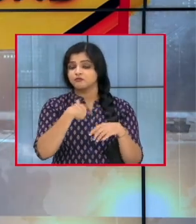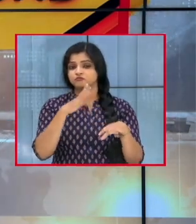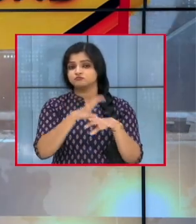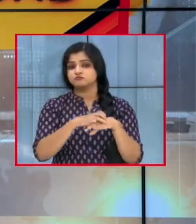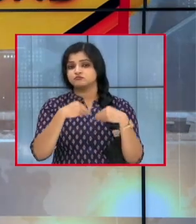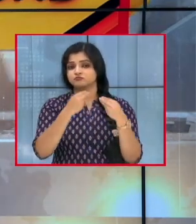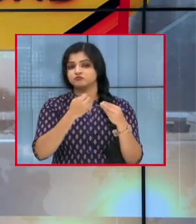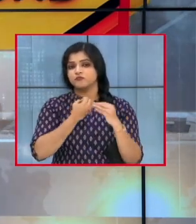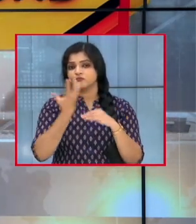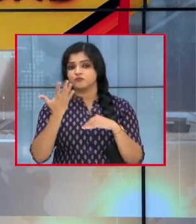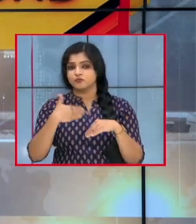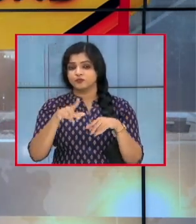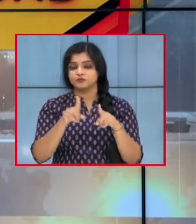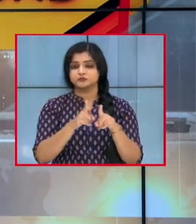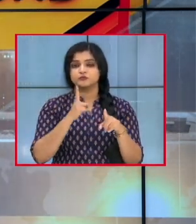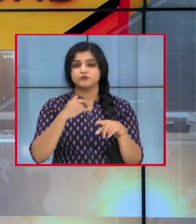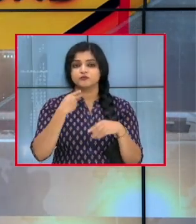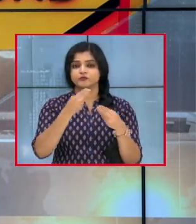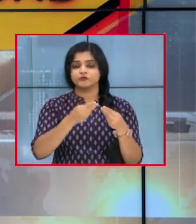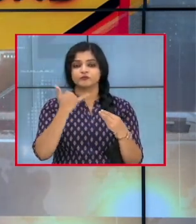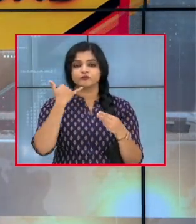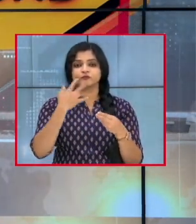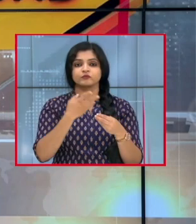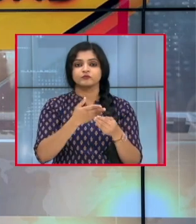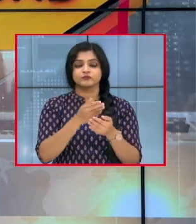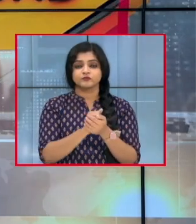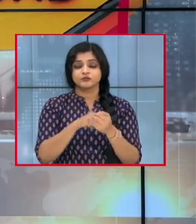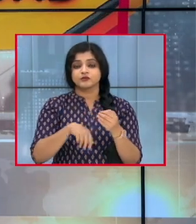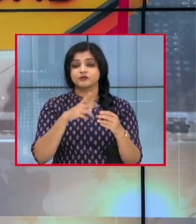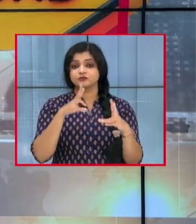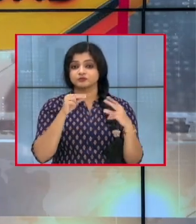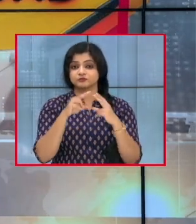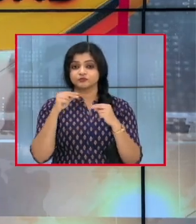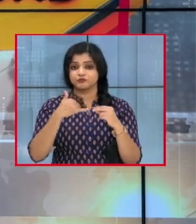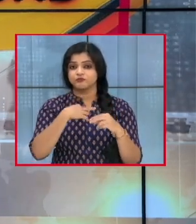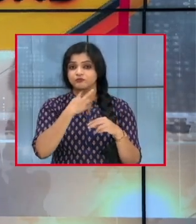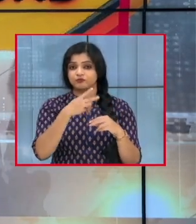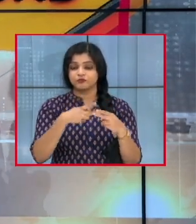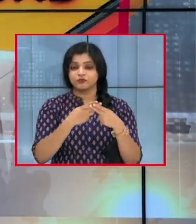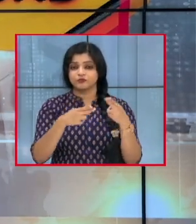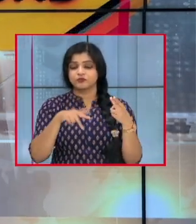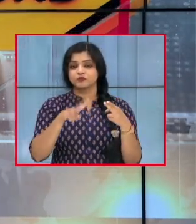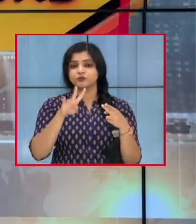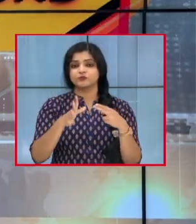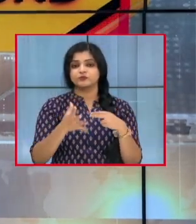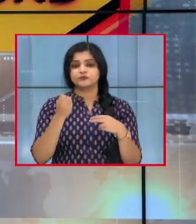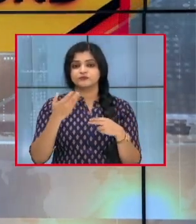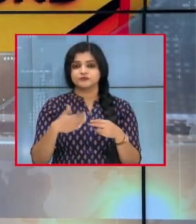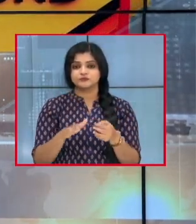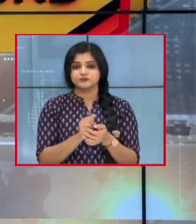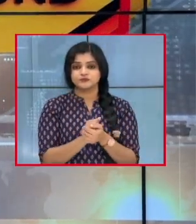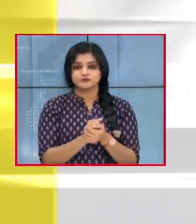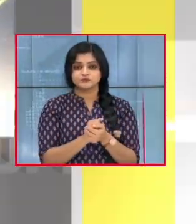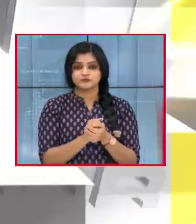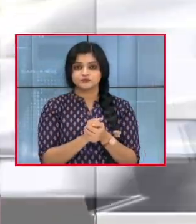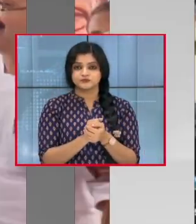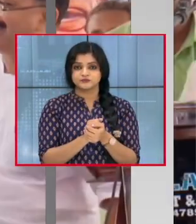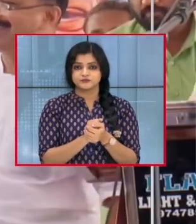പിടിപ്പിക്കുമെന്നും അരുണിന്റെ ഭീഷണി സന്ദേശം. മണൽ കടത്തുകാരനുമായുള്ള ബ്രാഞ്ച് സെക്രട്ടറിയുടെ ഫോൺ സംഭാഷണം 24 ലഭിച്ചു.